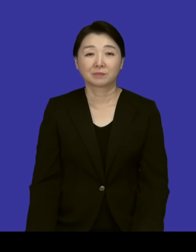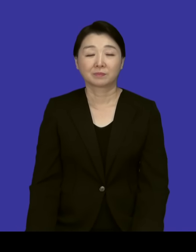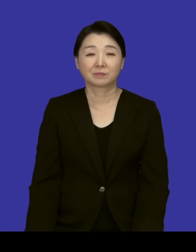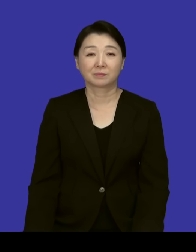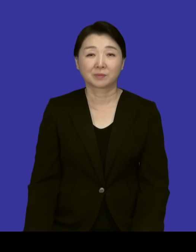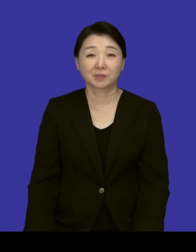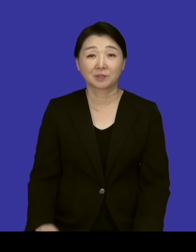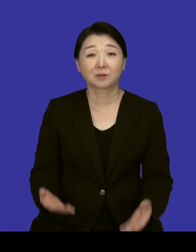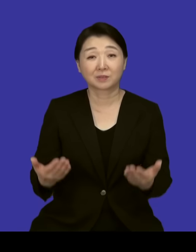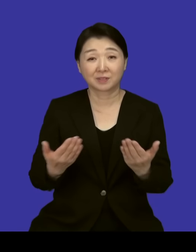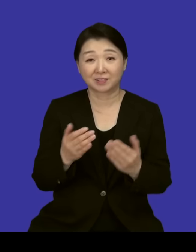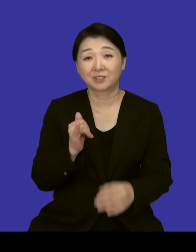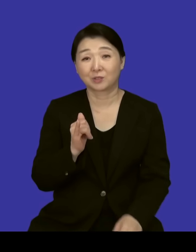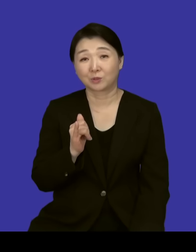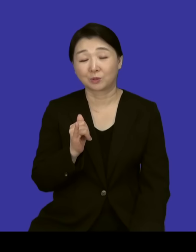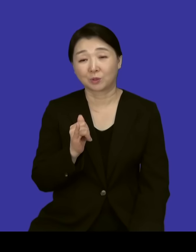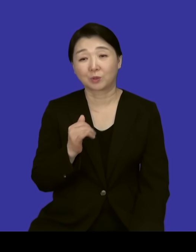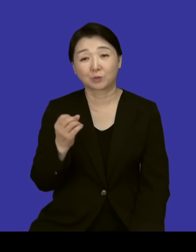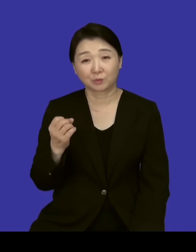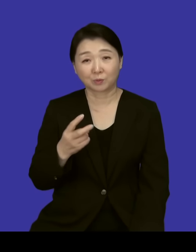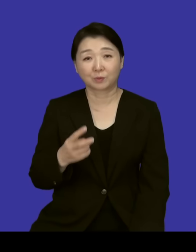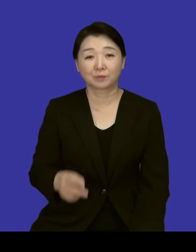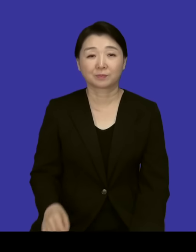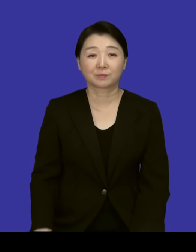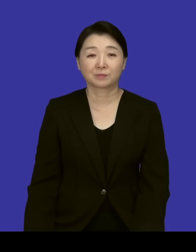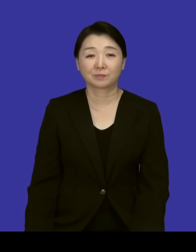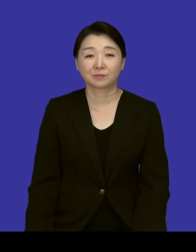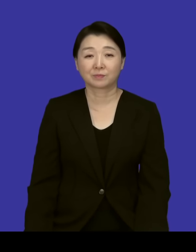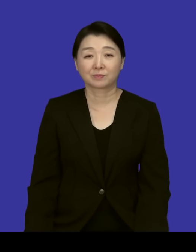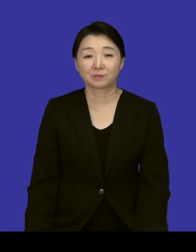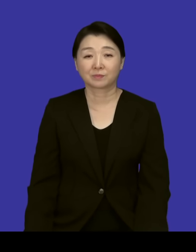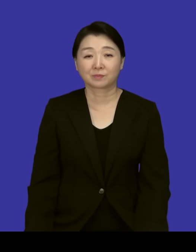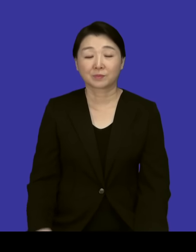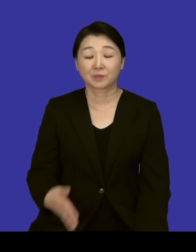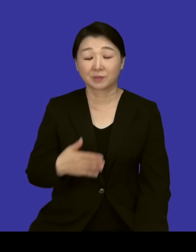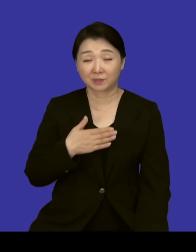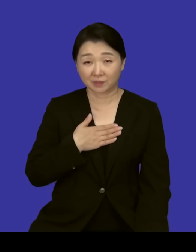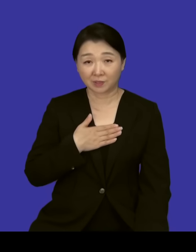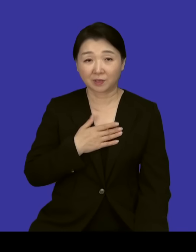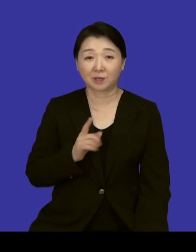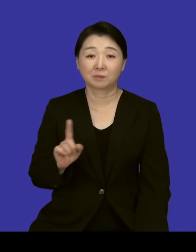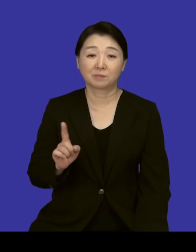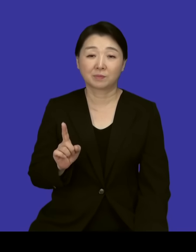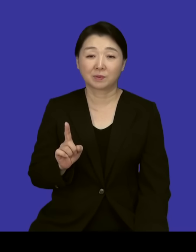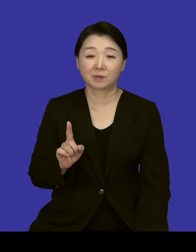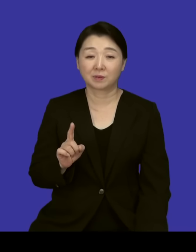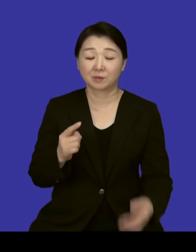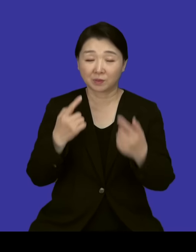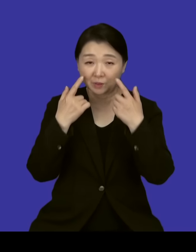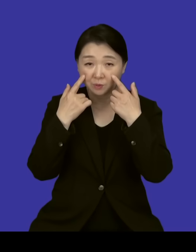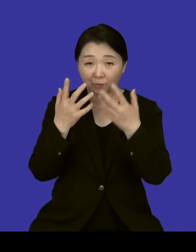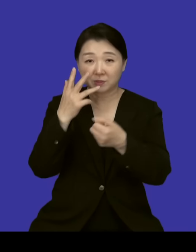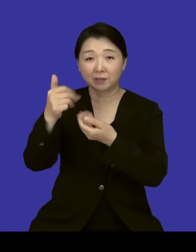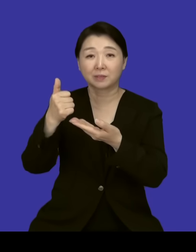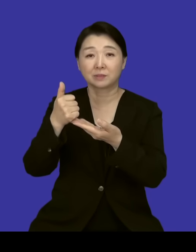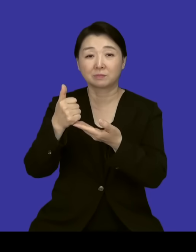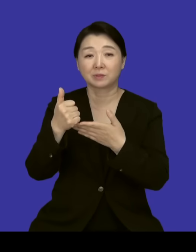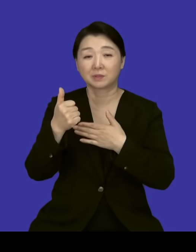그런 일들이 있고 그러니까 제가 더더욱 이제 확실히 하나님은